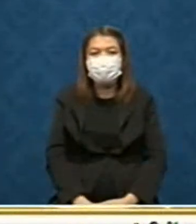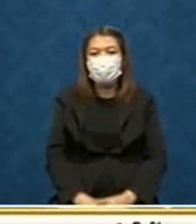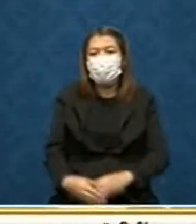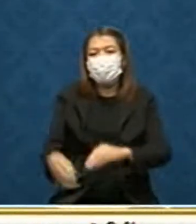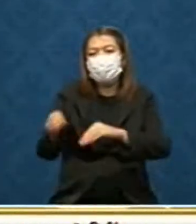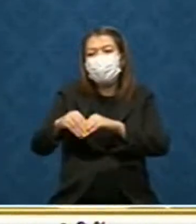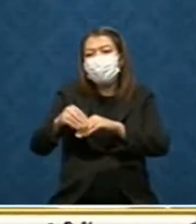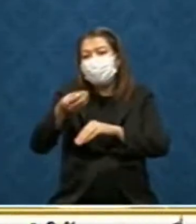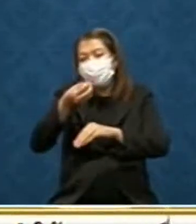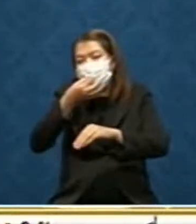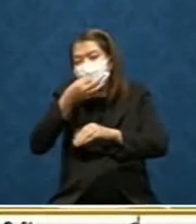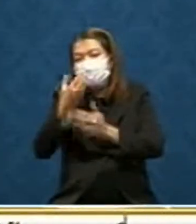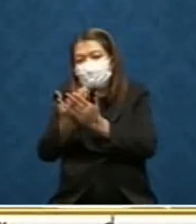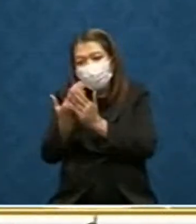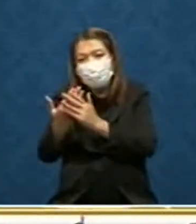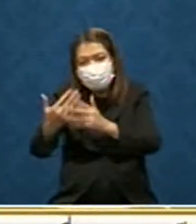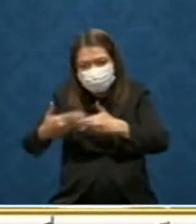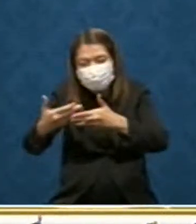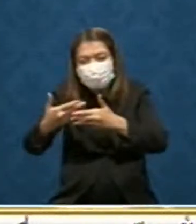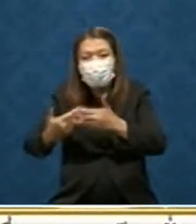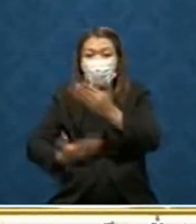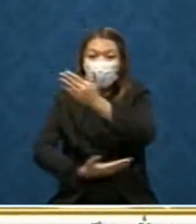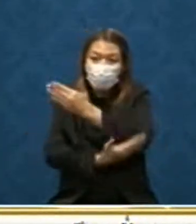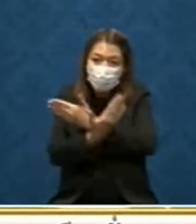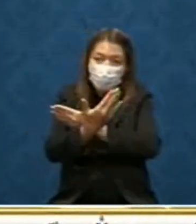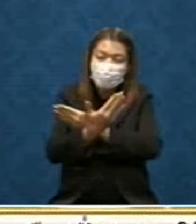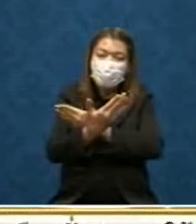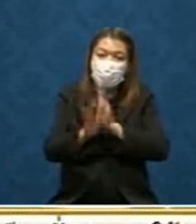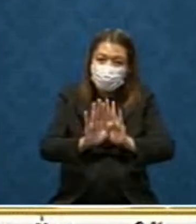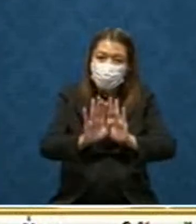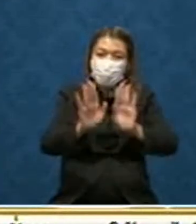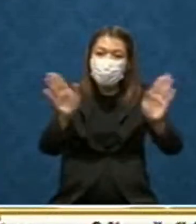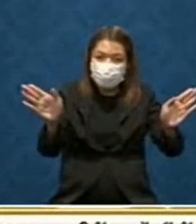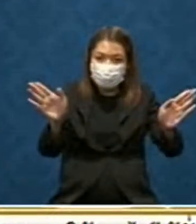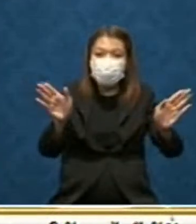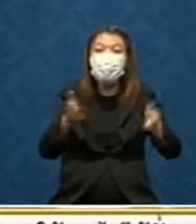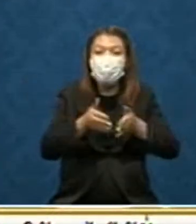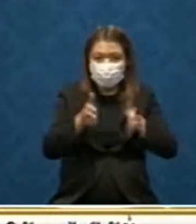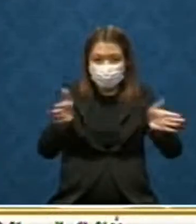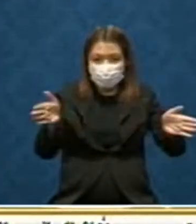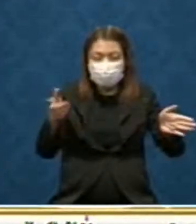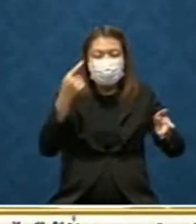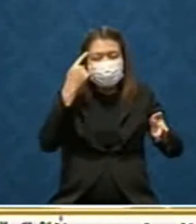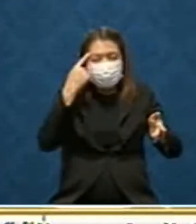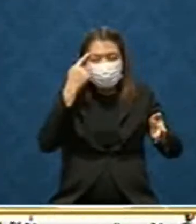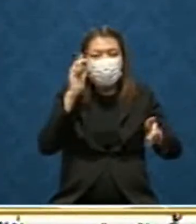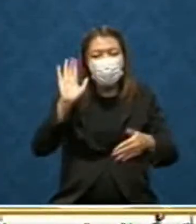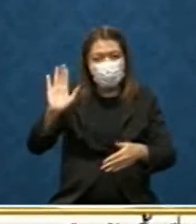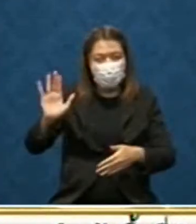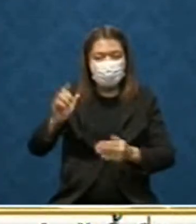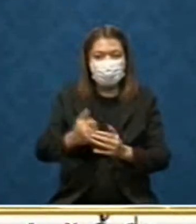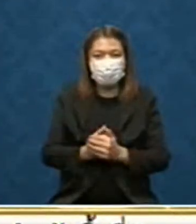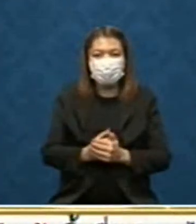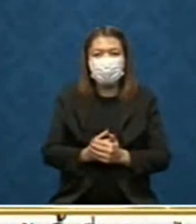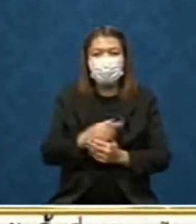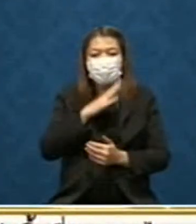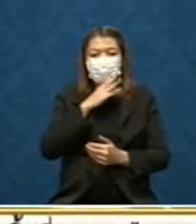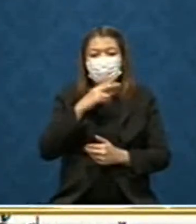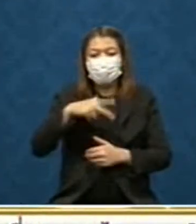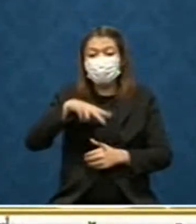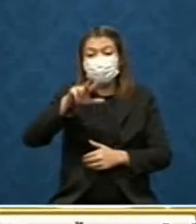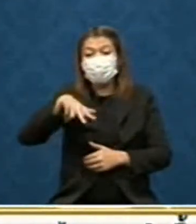เพ่มลายได้เขาแล้วก็ขยายโอกาสนี่ชุดคามคิของเราคิดอย่นี้ถ้าเราเข้ามาปรับ